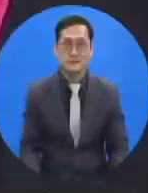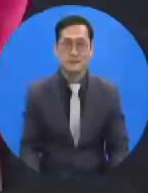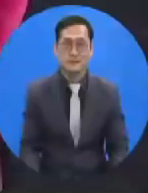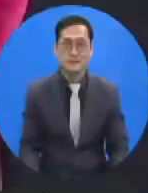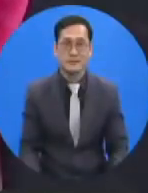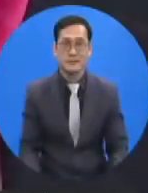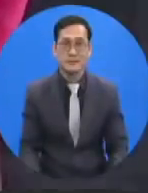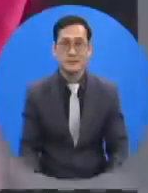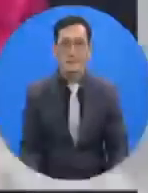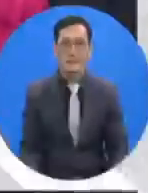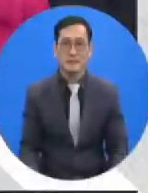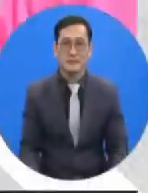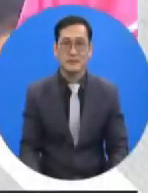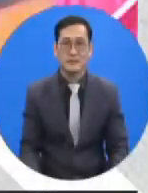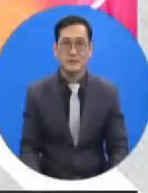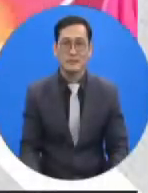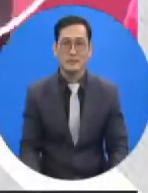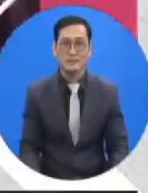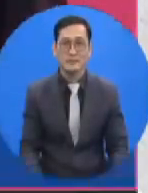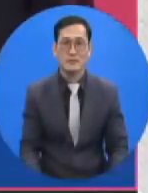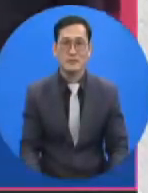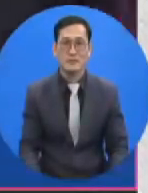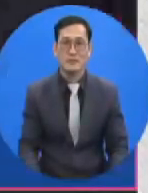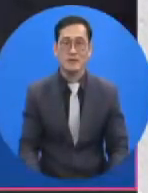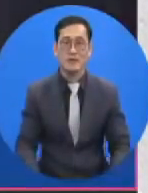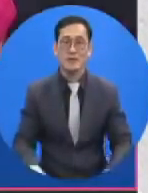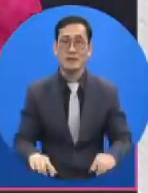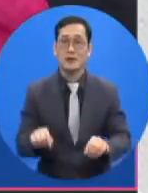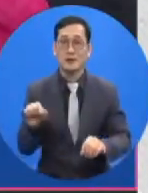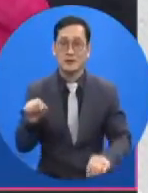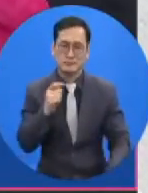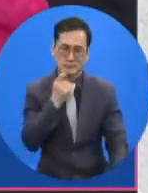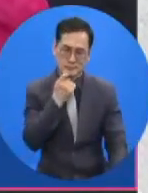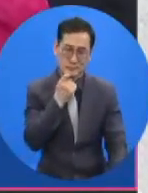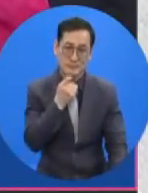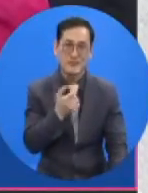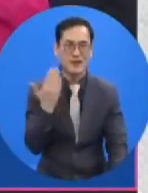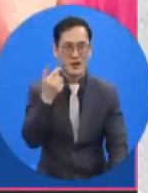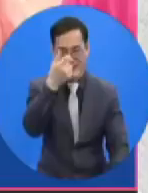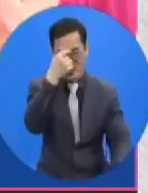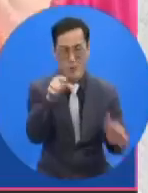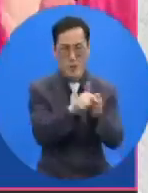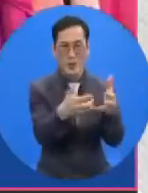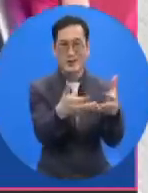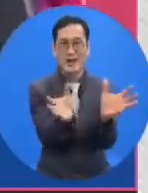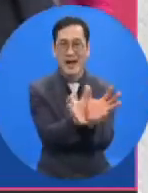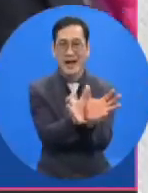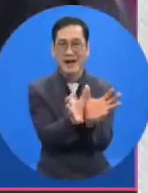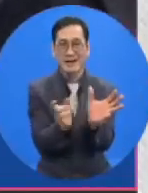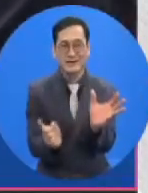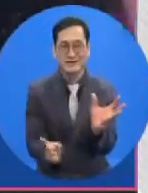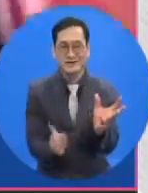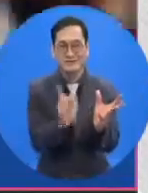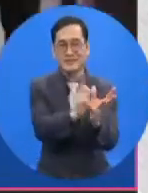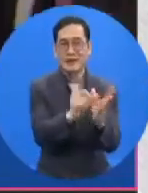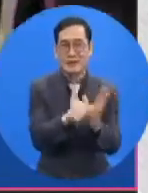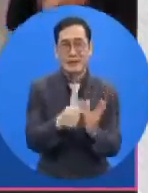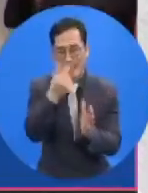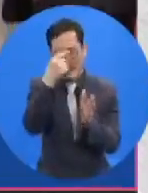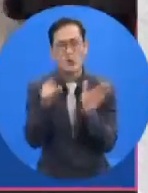먹는 게 저분이 저기 끝이 처음이 아니거든요. 아시다시피 기독교 교회에 가서는 기독교 신자라고 본인이 주장을